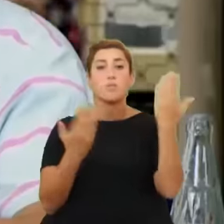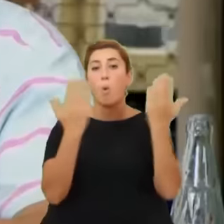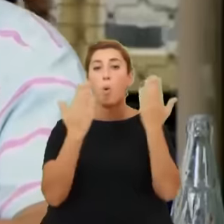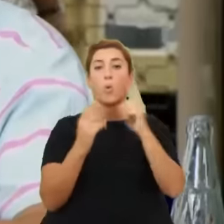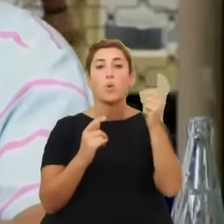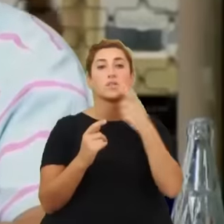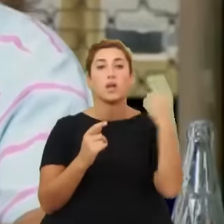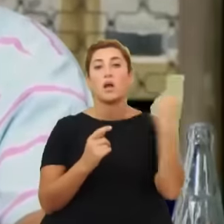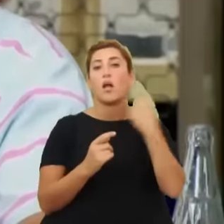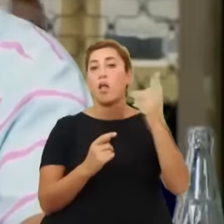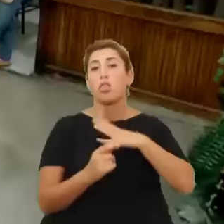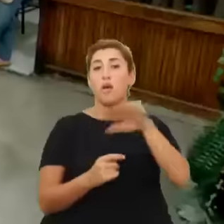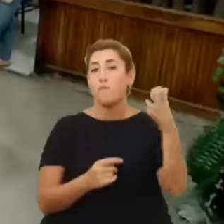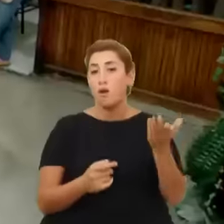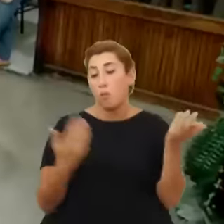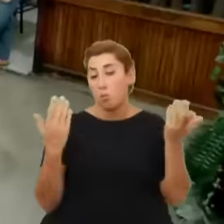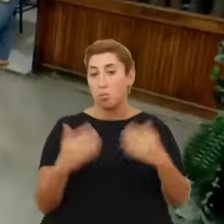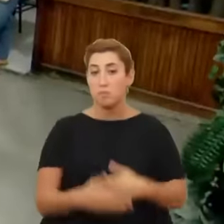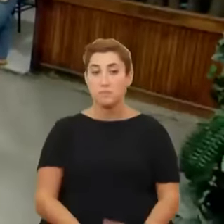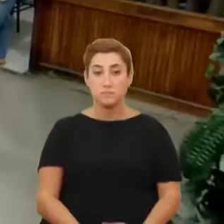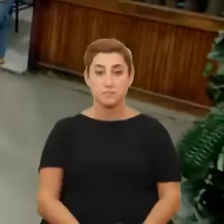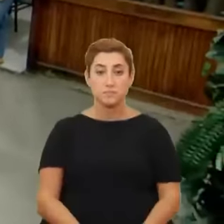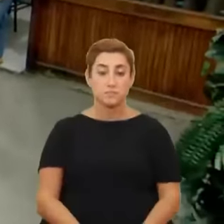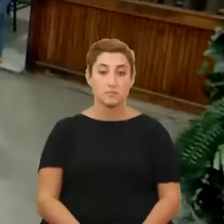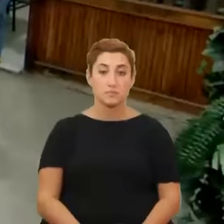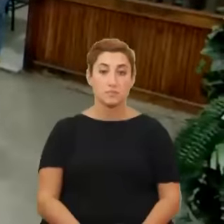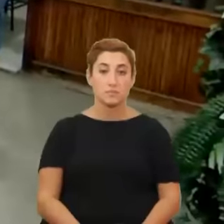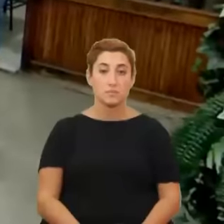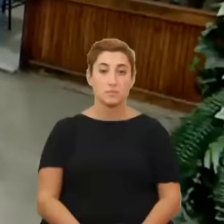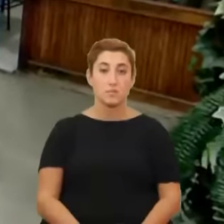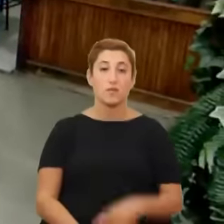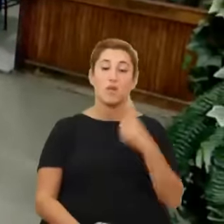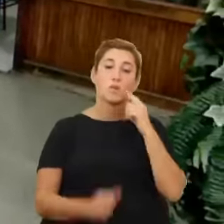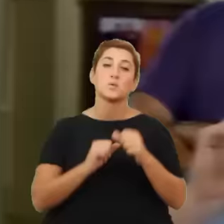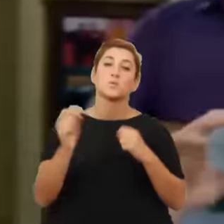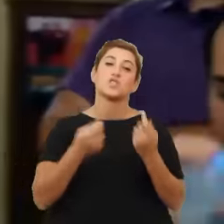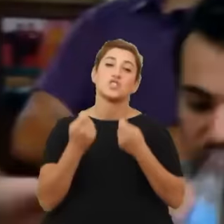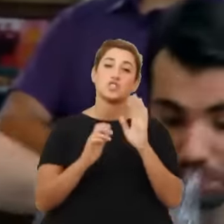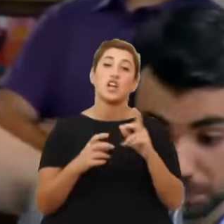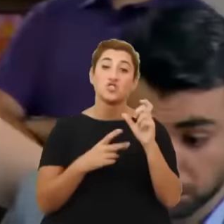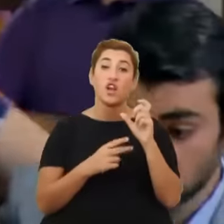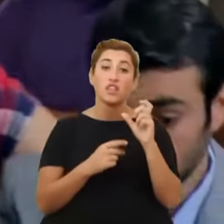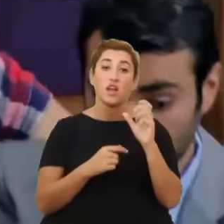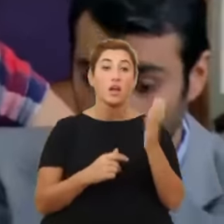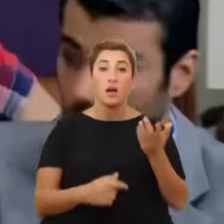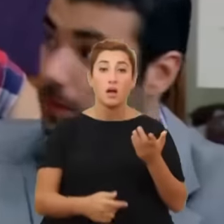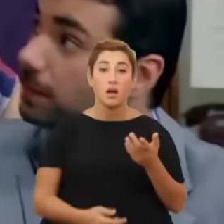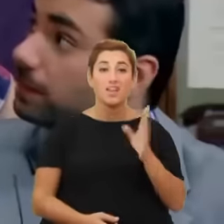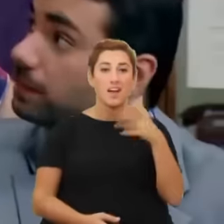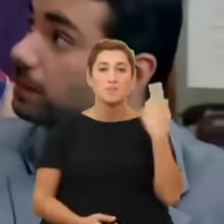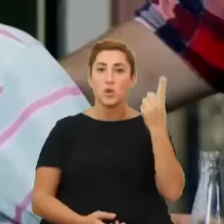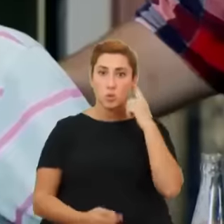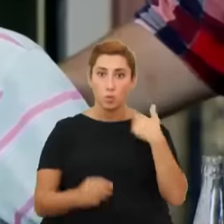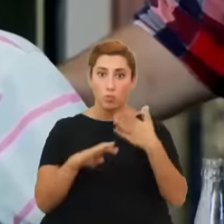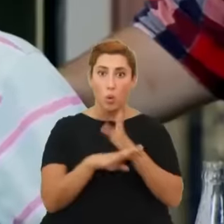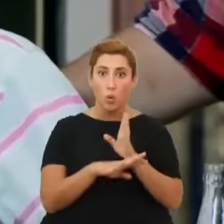okula 10 yıldır gelen de var. Allah Allah. Allah Allah. Orhun yazıtları vallahi ya. Çato. Ha? Ya ben bir şey